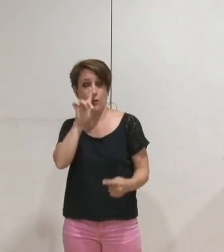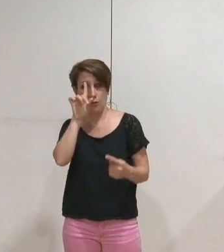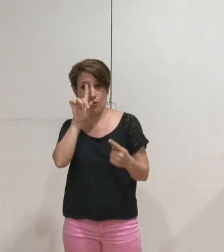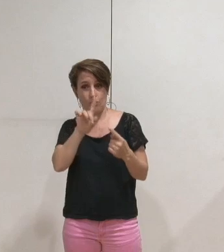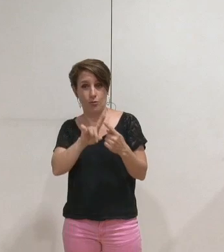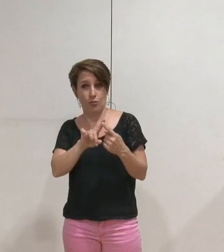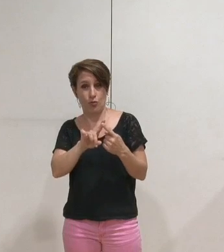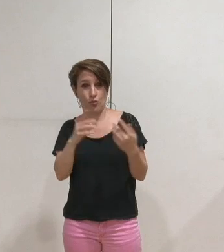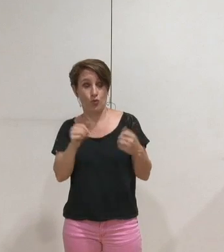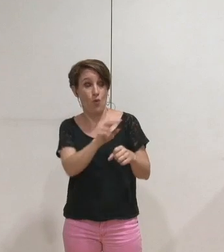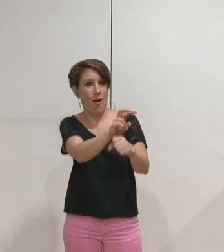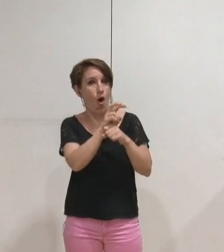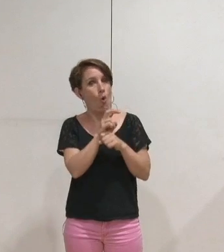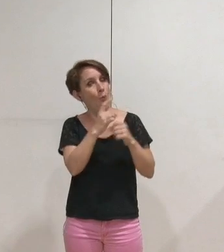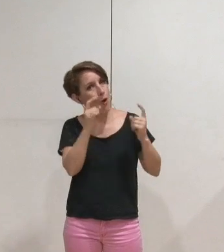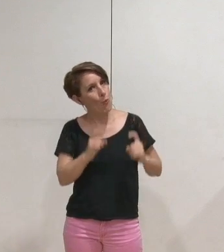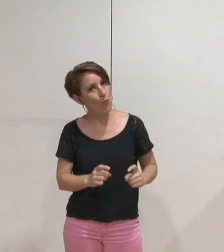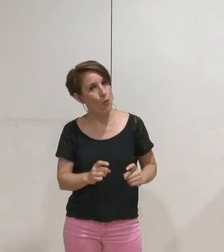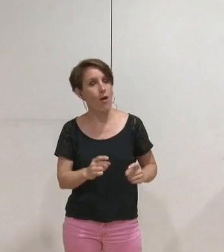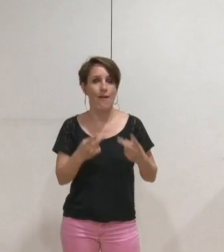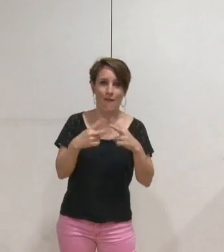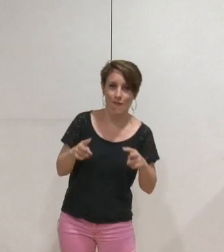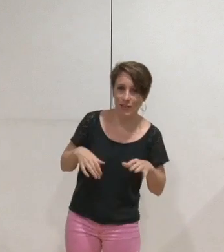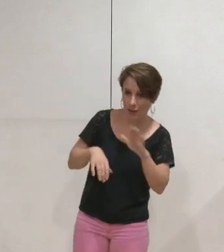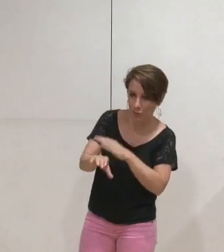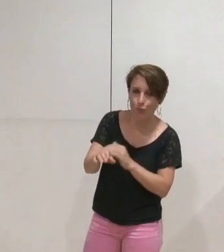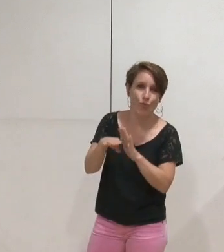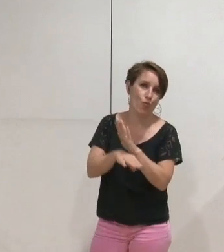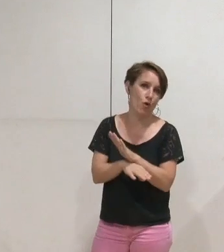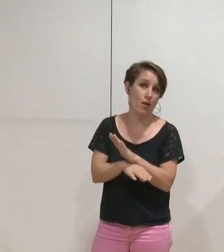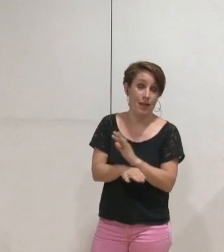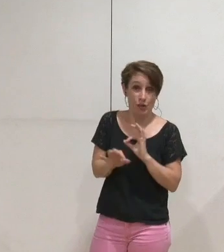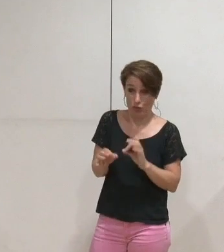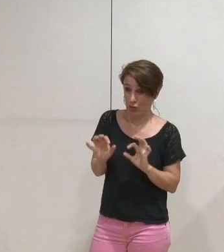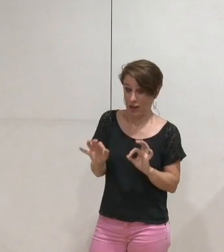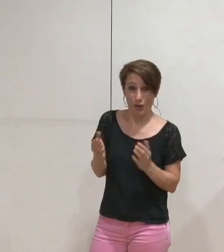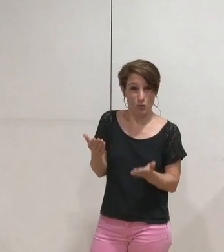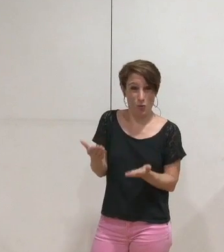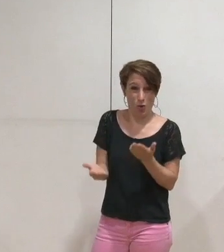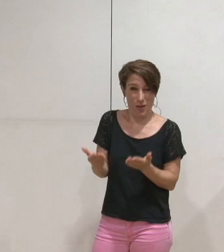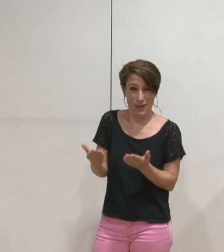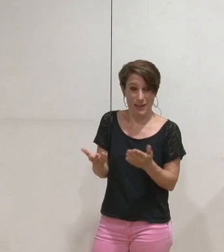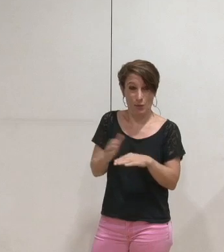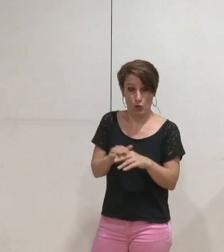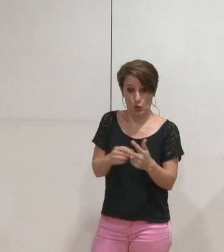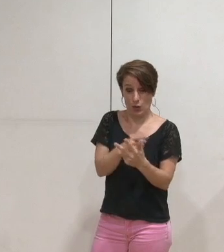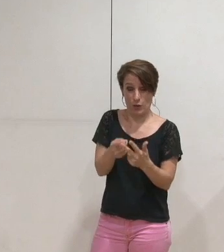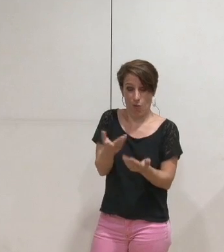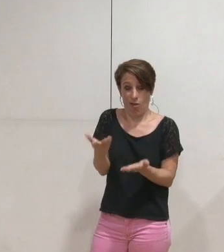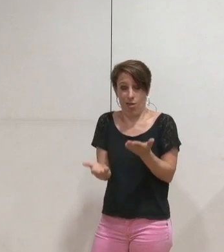question des emprunts et de la participation de la ville nous sommes sur cet équilibre entre les trois éléments et nous